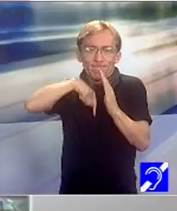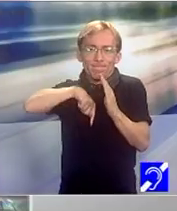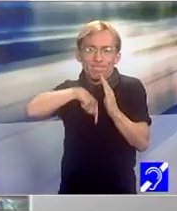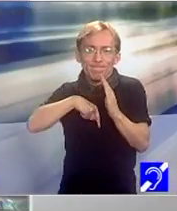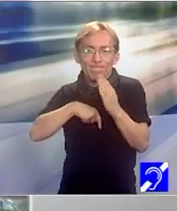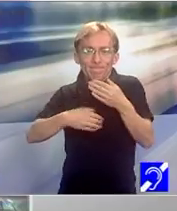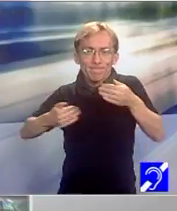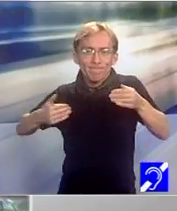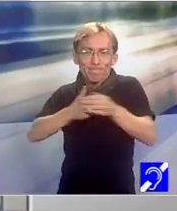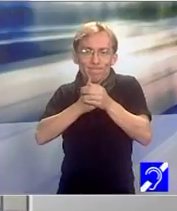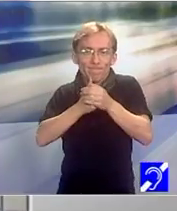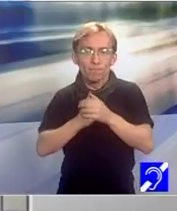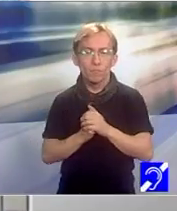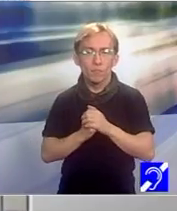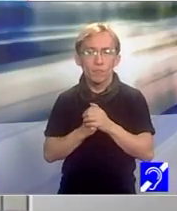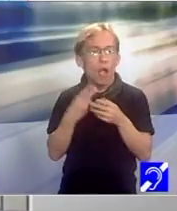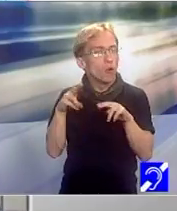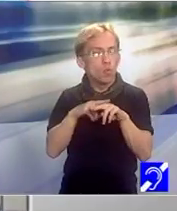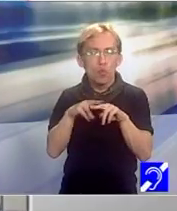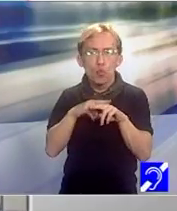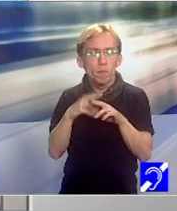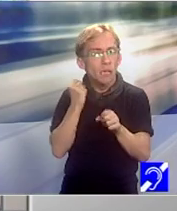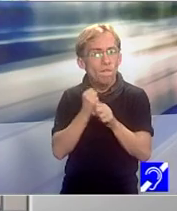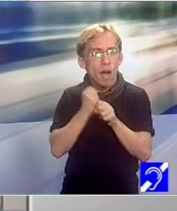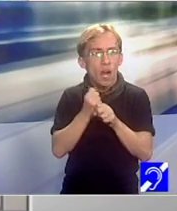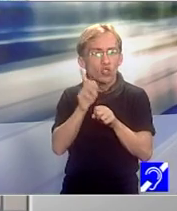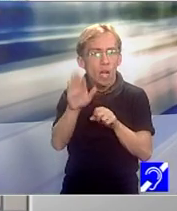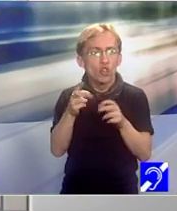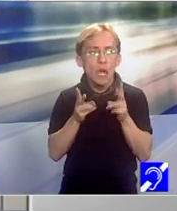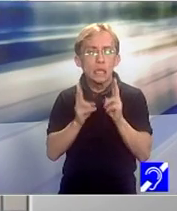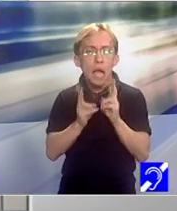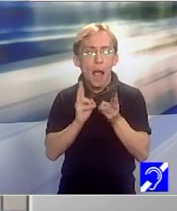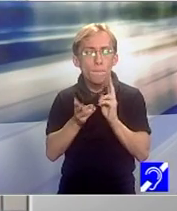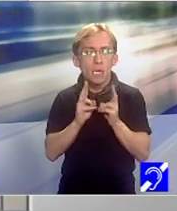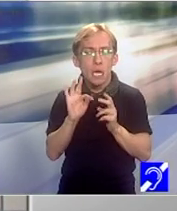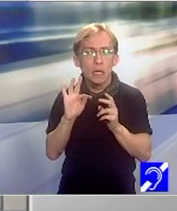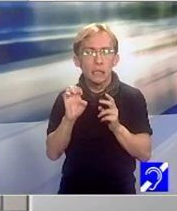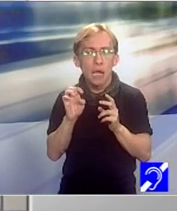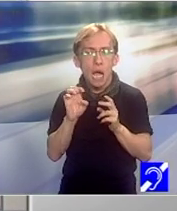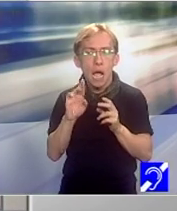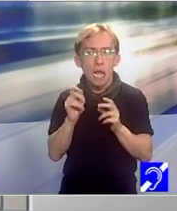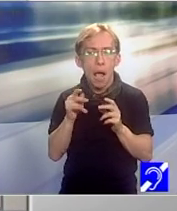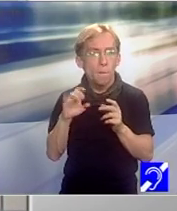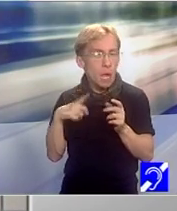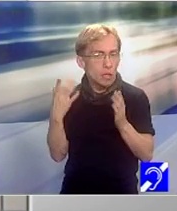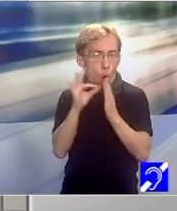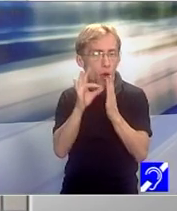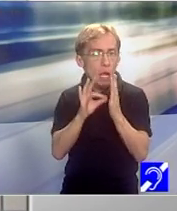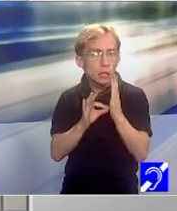problemă. Cum funcționează o astfel de terapie? Vin părinții, cum e mai bine? Sau nu știu, e vreo rețetă?